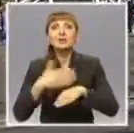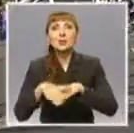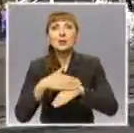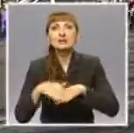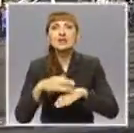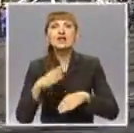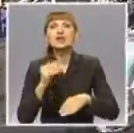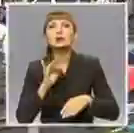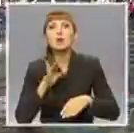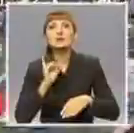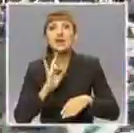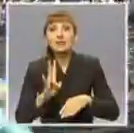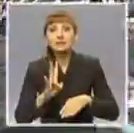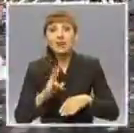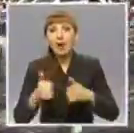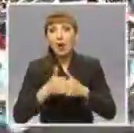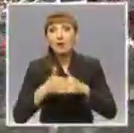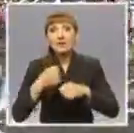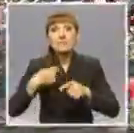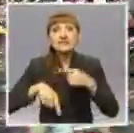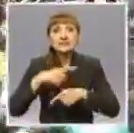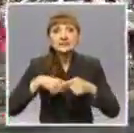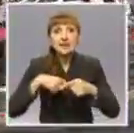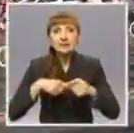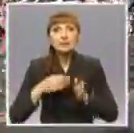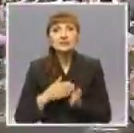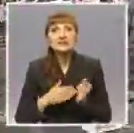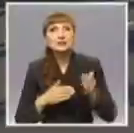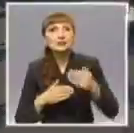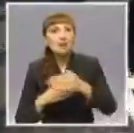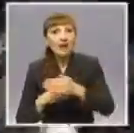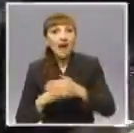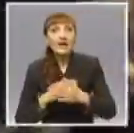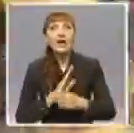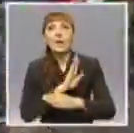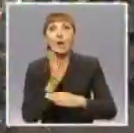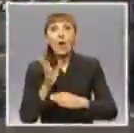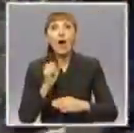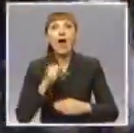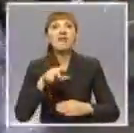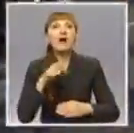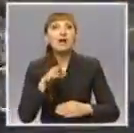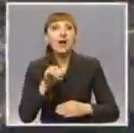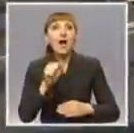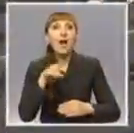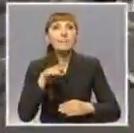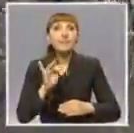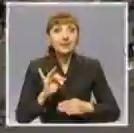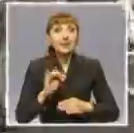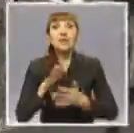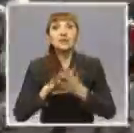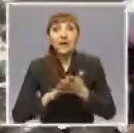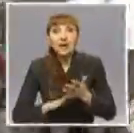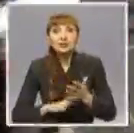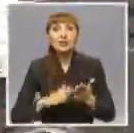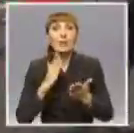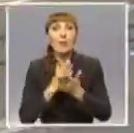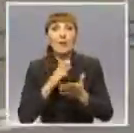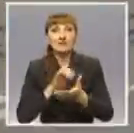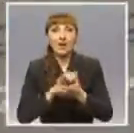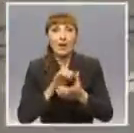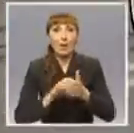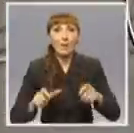по улице Желтарсана. Около бизнес-центра Нурлутау пелотон свернул направо по проспекту Аль-Фараби. И дальше велоколонна рванула по